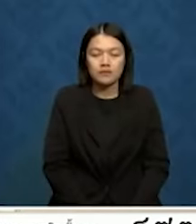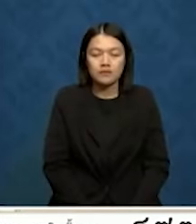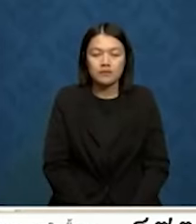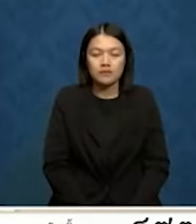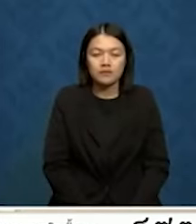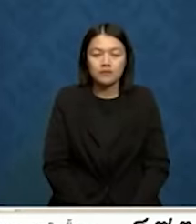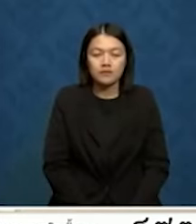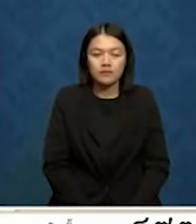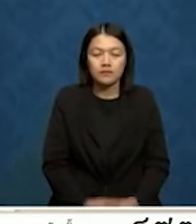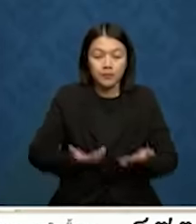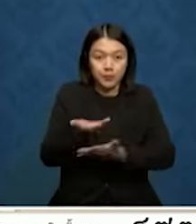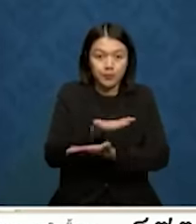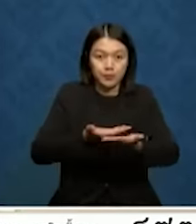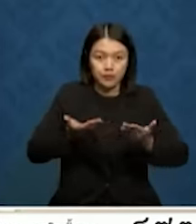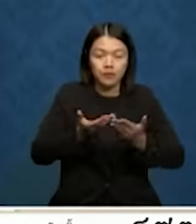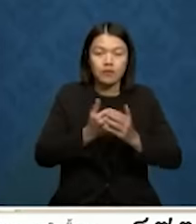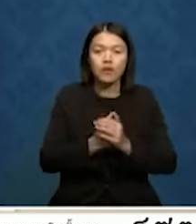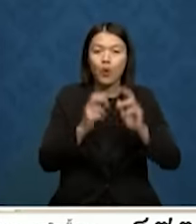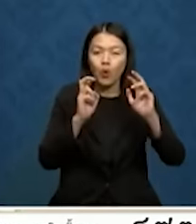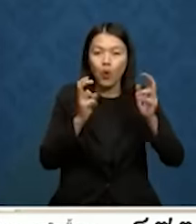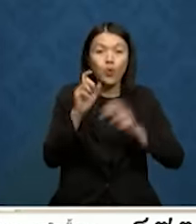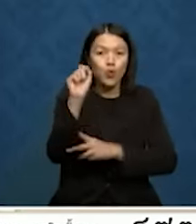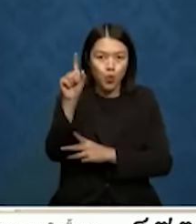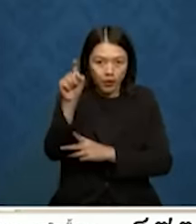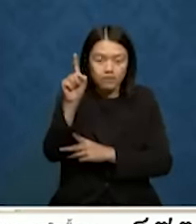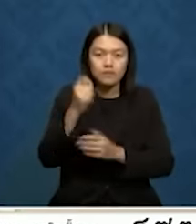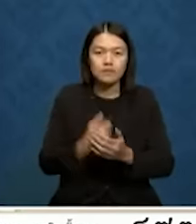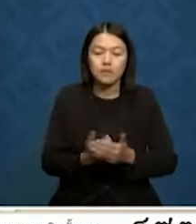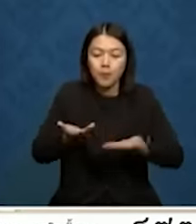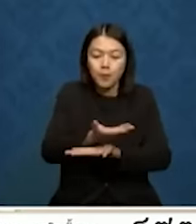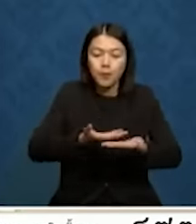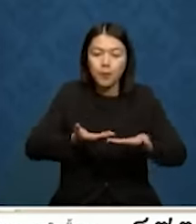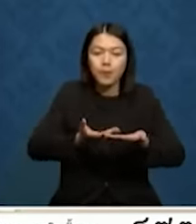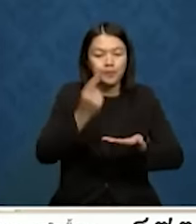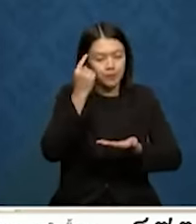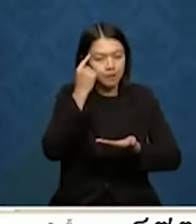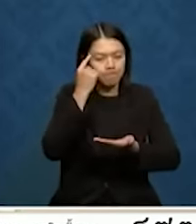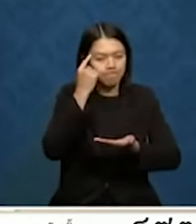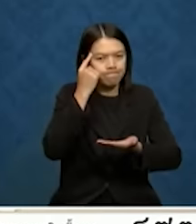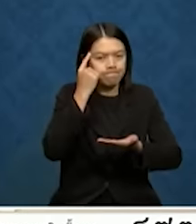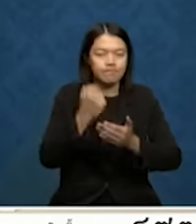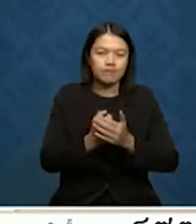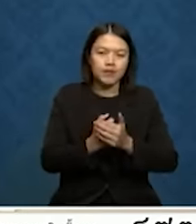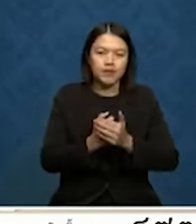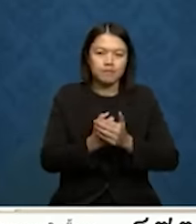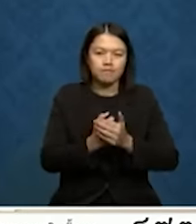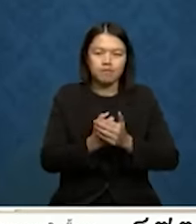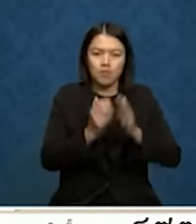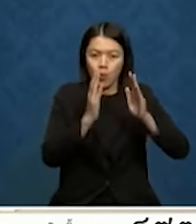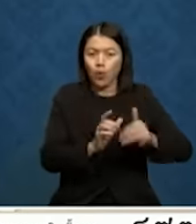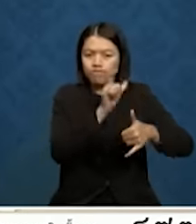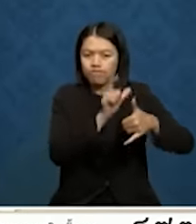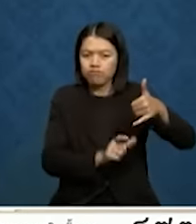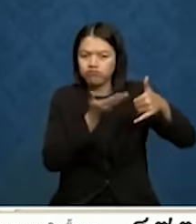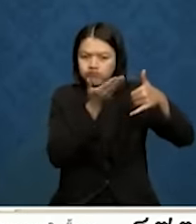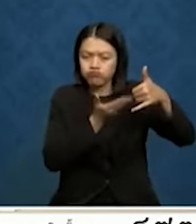ต่อไปนี้จะเป็นการพิจารณาเรื่องด่วนพิจารณาให้ความเห็นชอบบุคคลที่สม